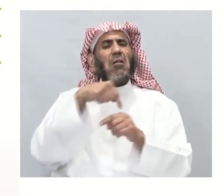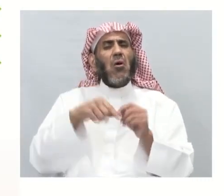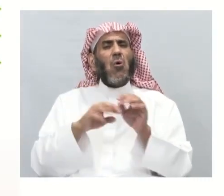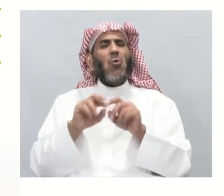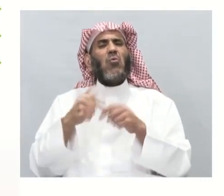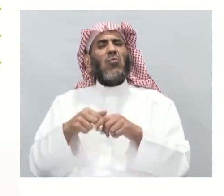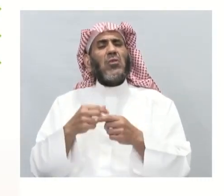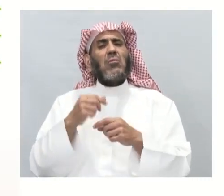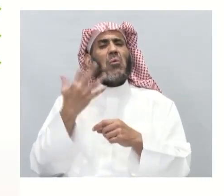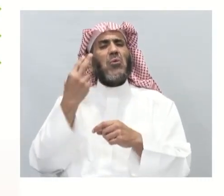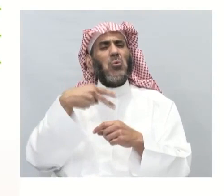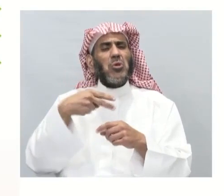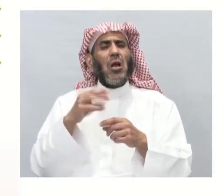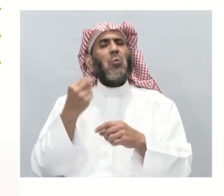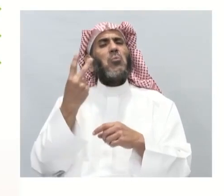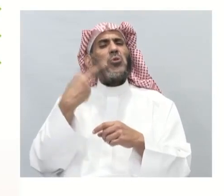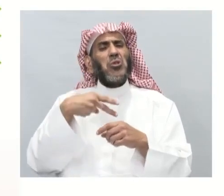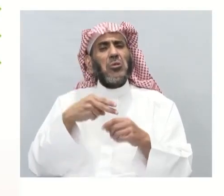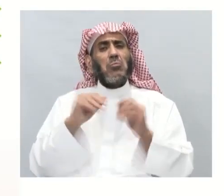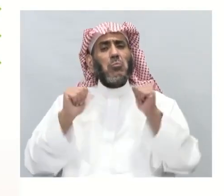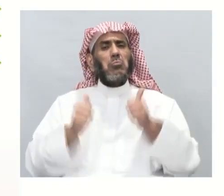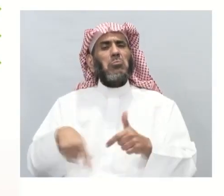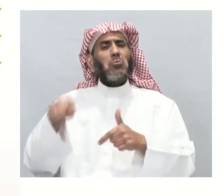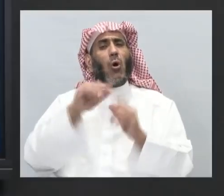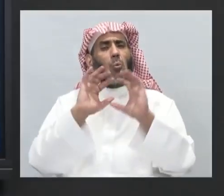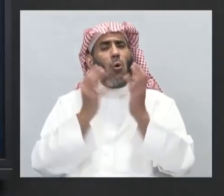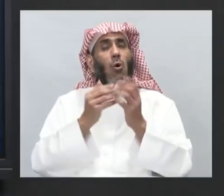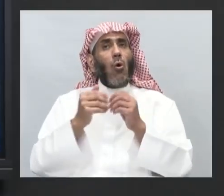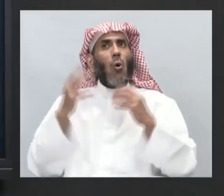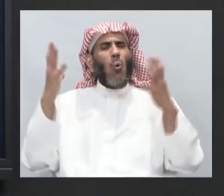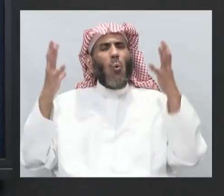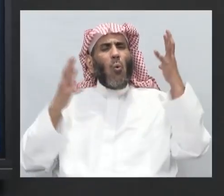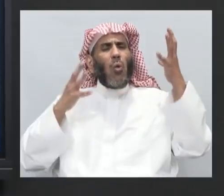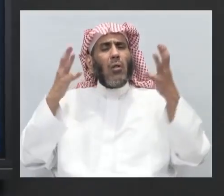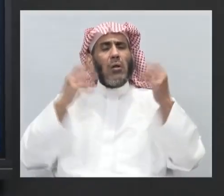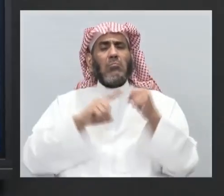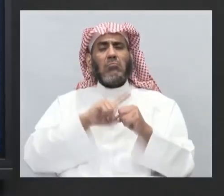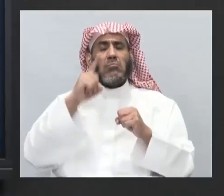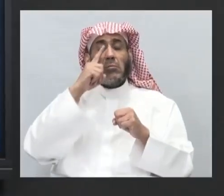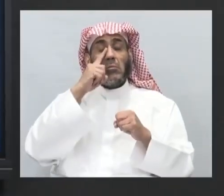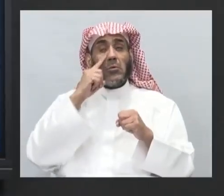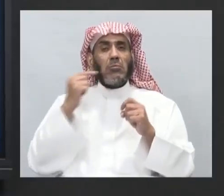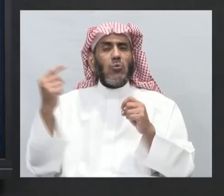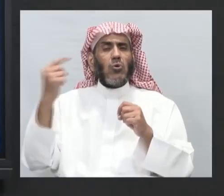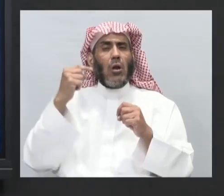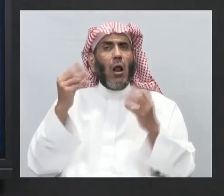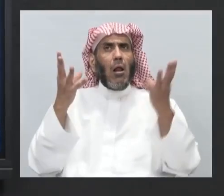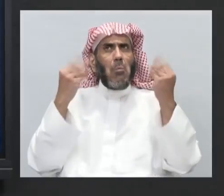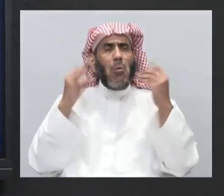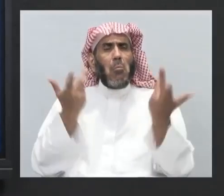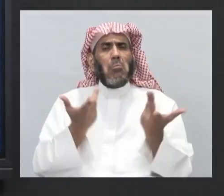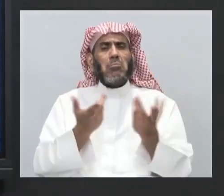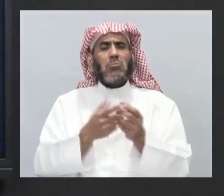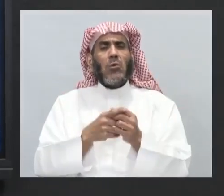25 طالب لاحظ انه لو كان هناك ضوضاء لا يمكن باي حال من الاحوال ان تصل المعلومه ولذلك لو